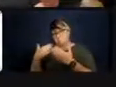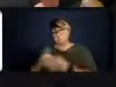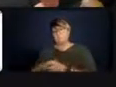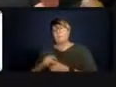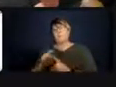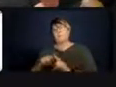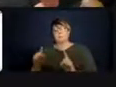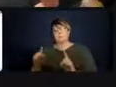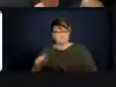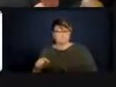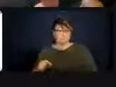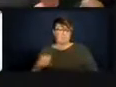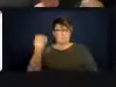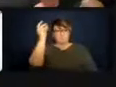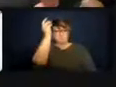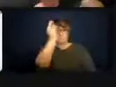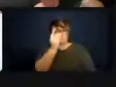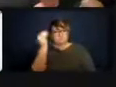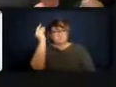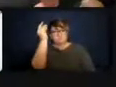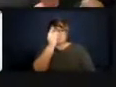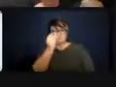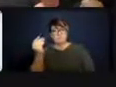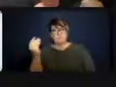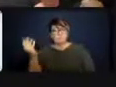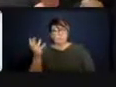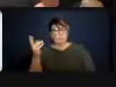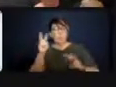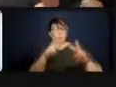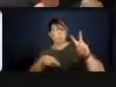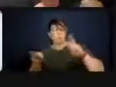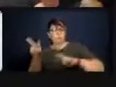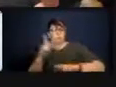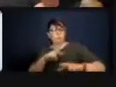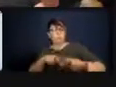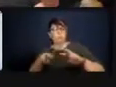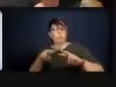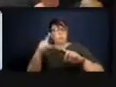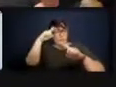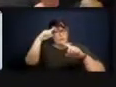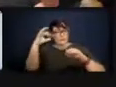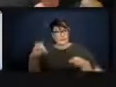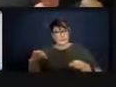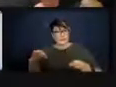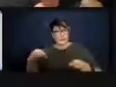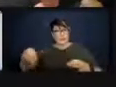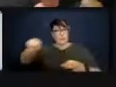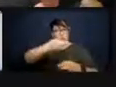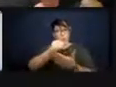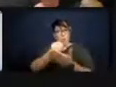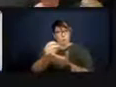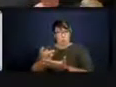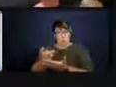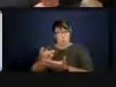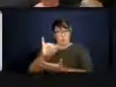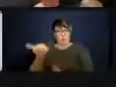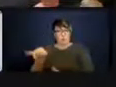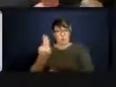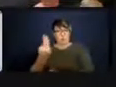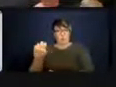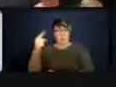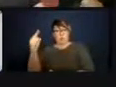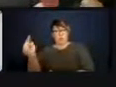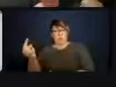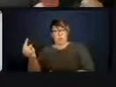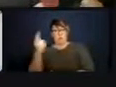linahusiana na mambo ambayo tunashughulikia pale ambapo tunazungumza na wanafunzi wetu kuhusu chaguo mbalimbali